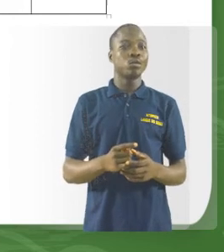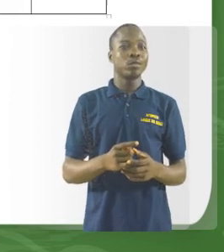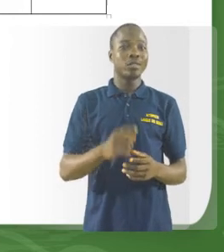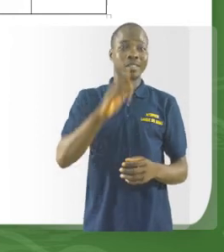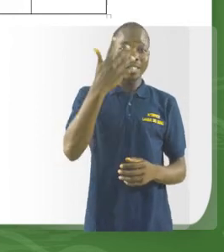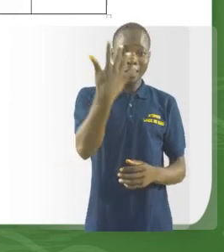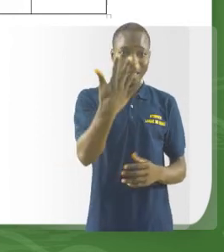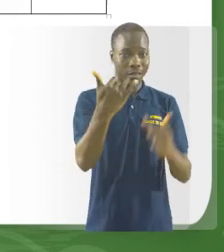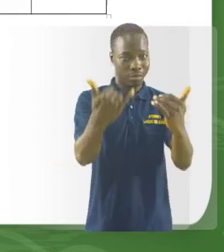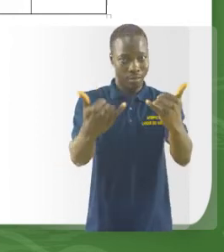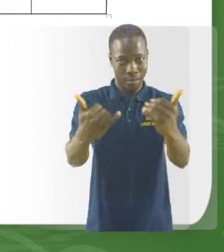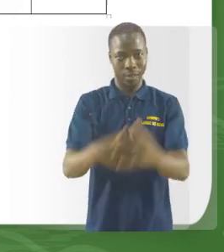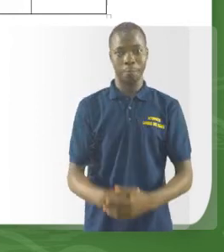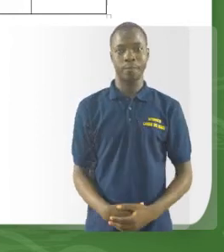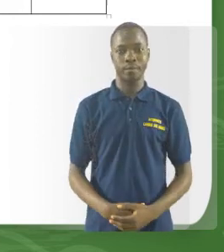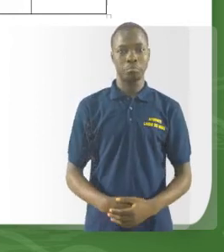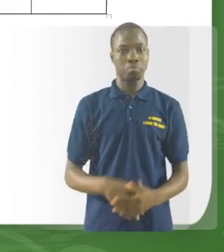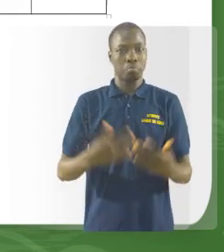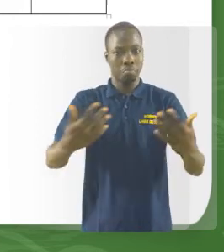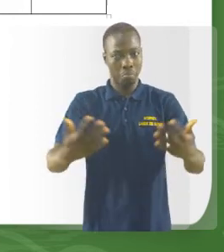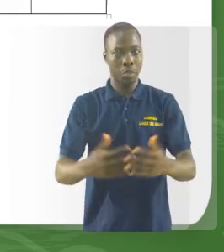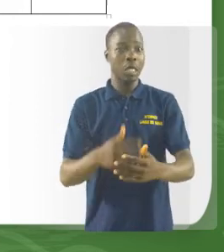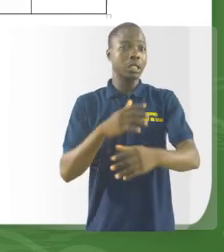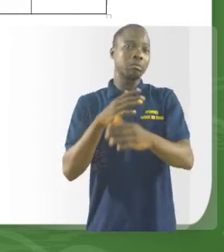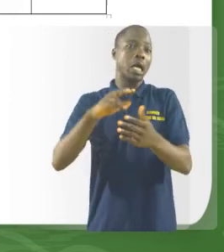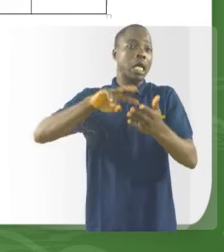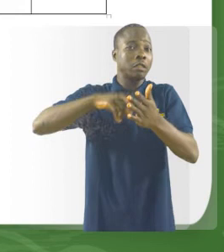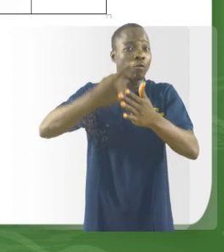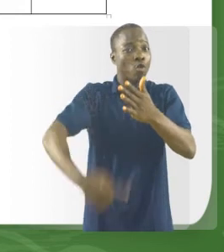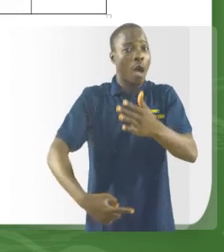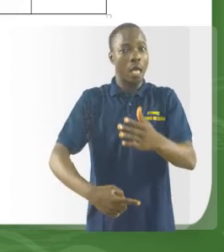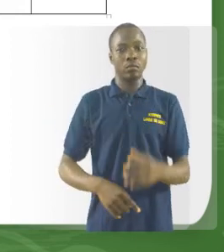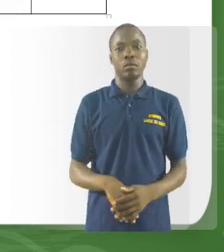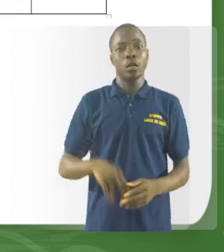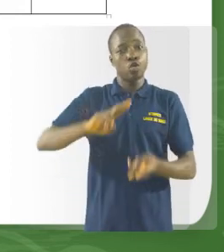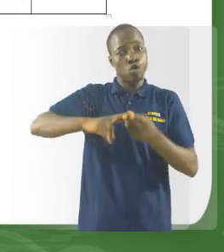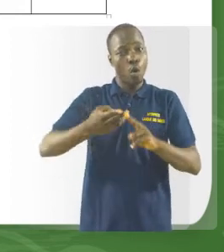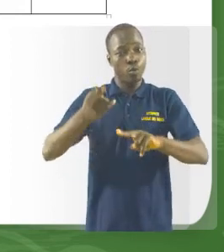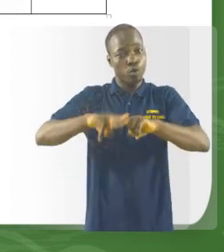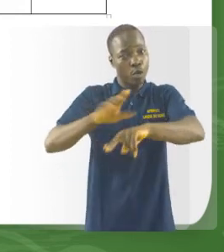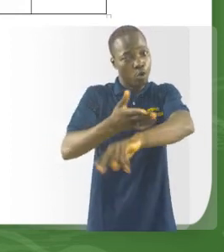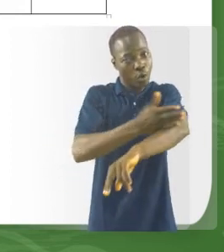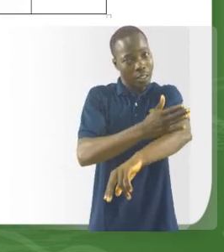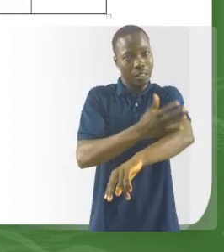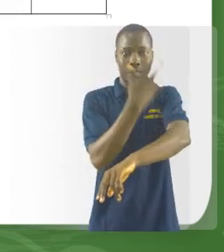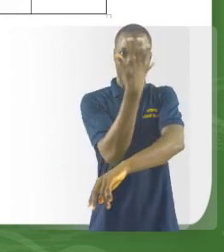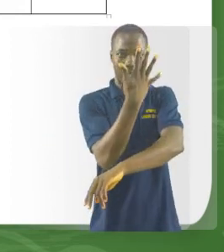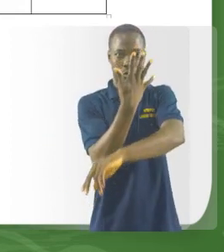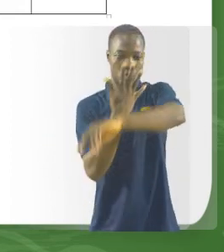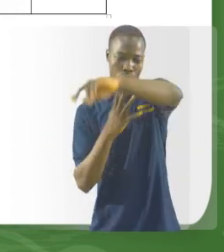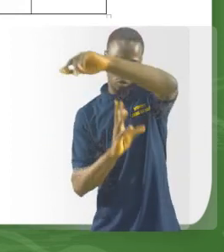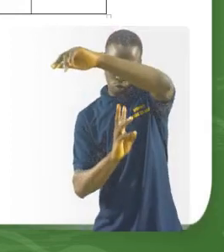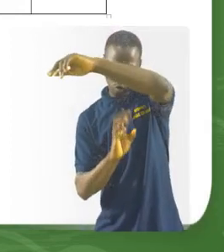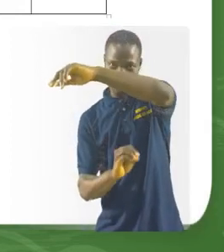modalité 5 est l'effectif cumulé croissant de 5 sur l'effectif